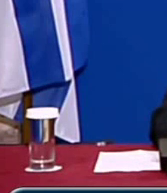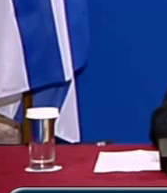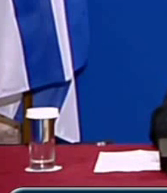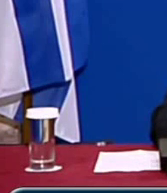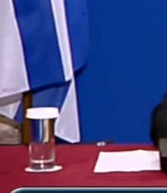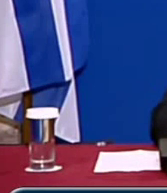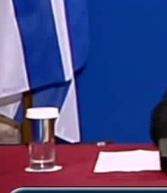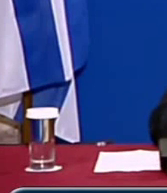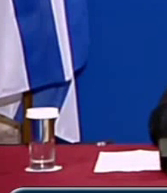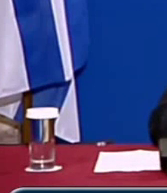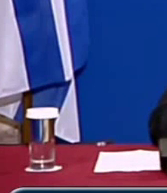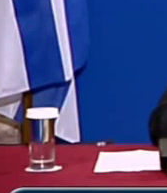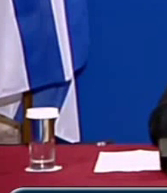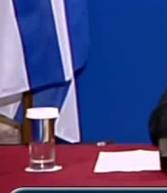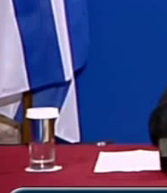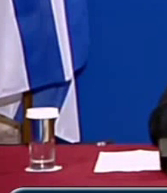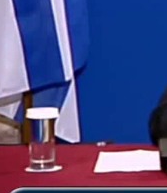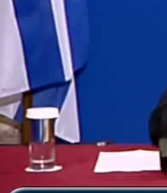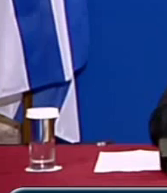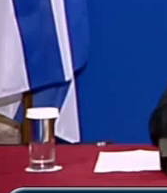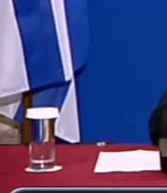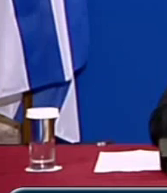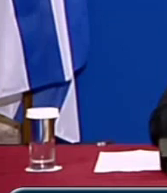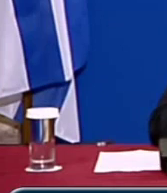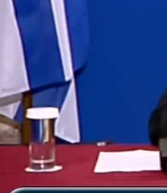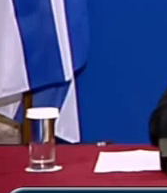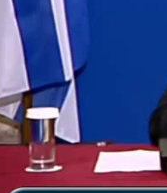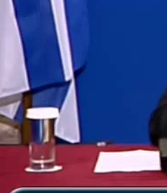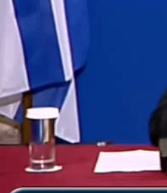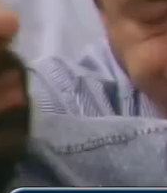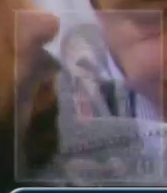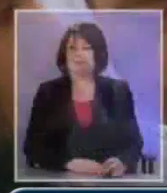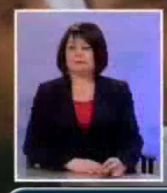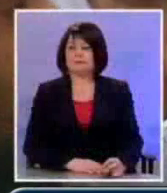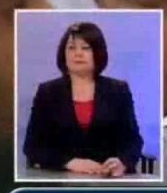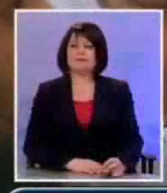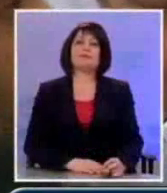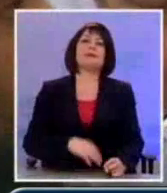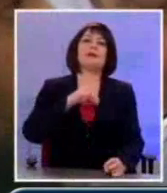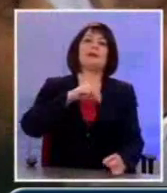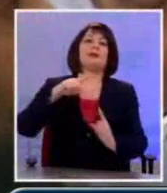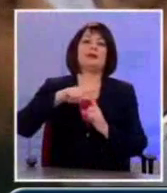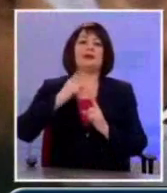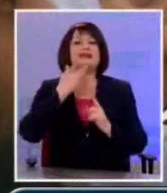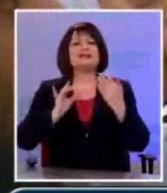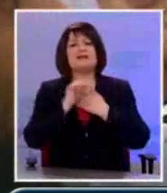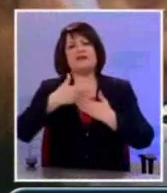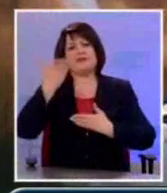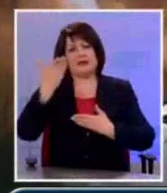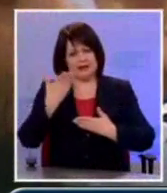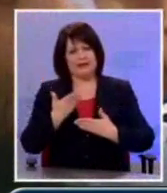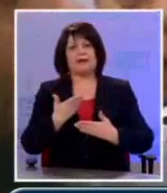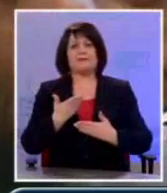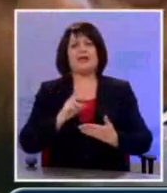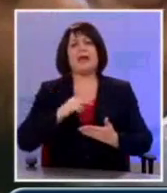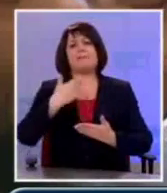Μάκης Τουμάσης από την εβδομαδιαία εφημερίδα Χρυσή Αυγή και από την εφημερίδα Εμπρός. Κυρία Πρόεδρε, επειδή η καλή